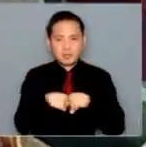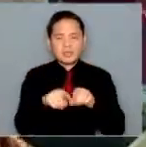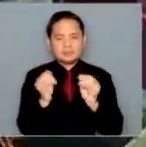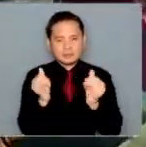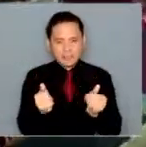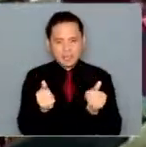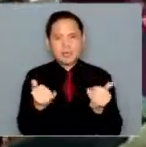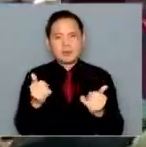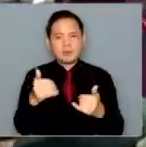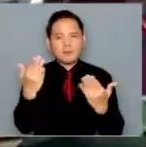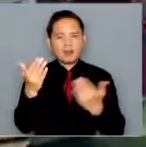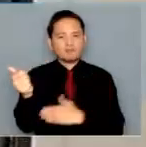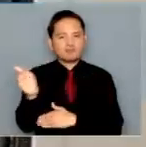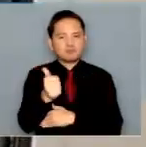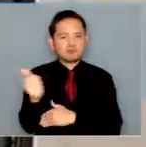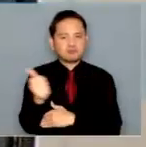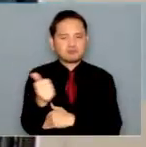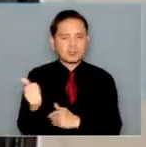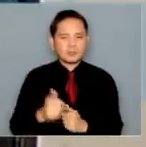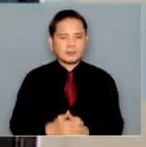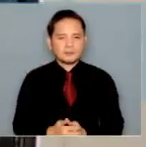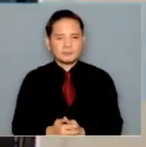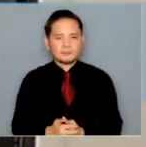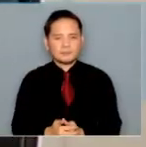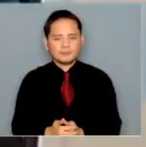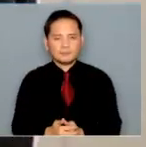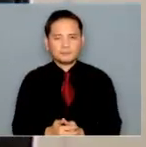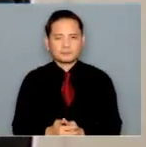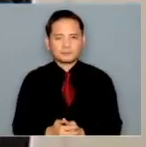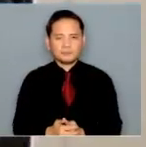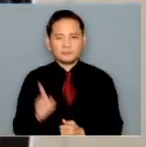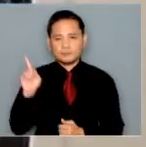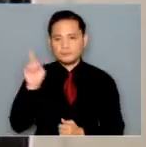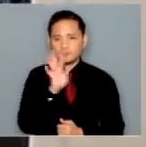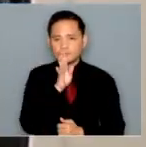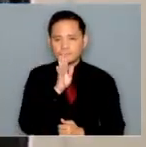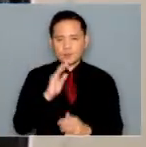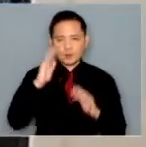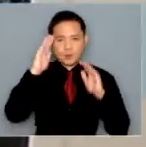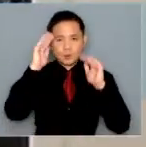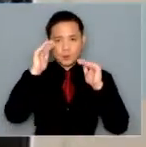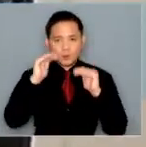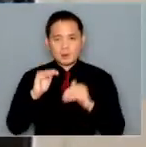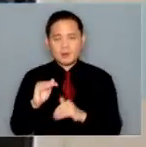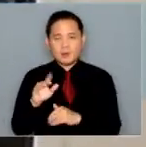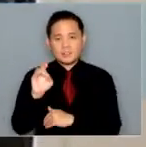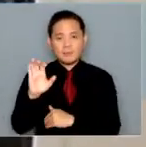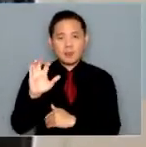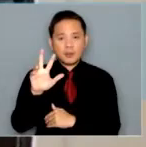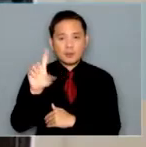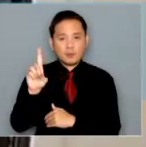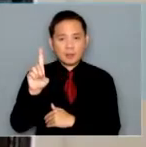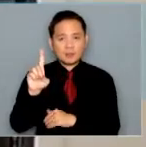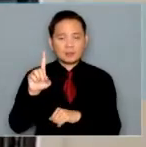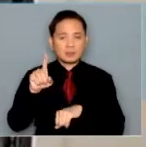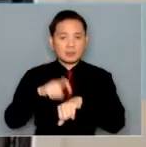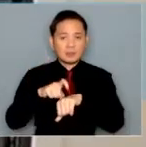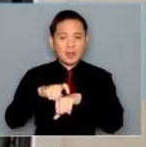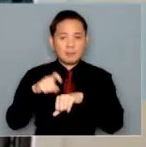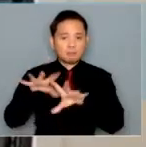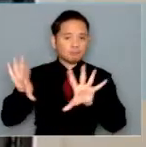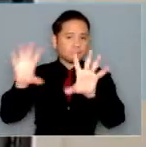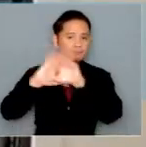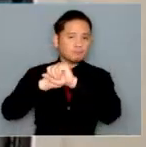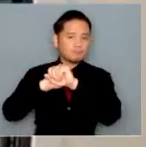maapektuhang pasahero. Tayo po ay umaasa na matapos po itong December 31 deadline natin, come January 1, hindi